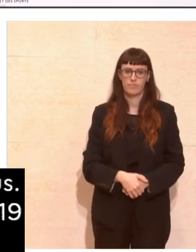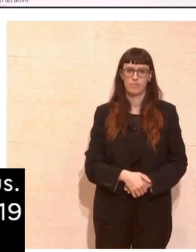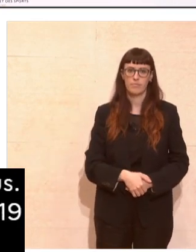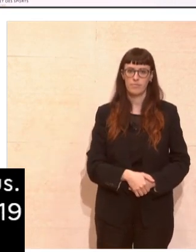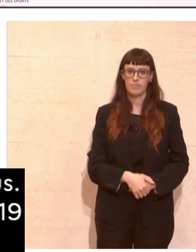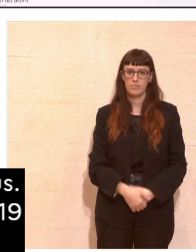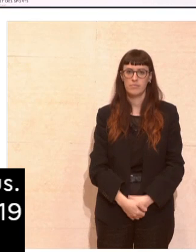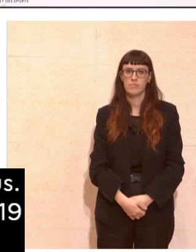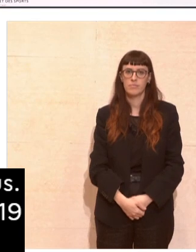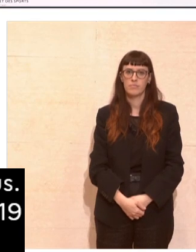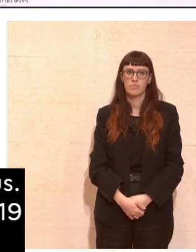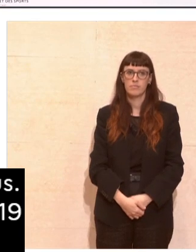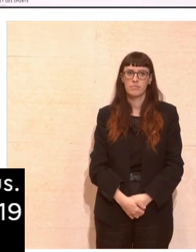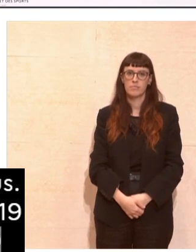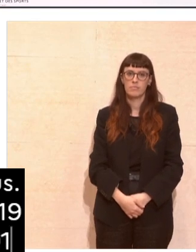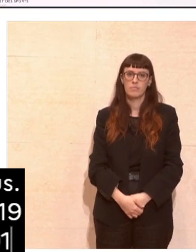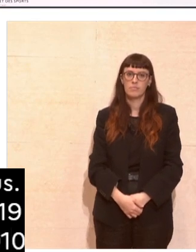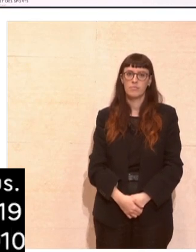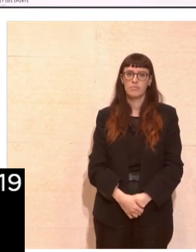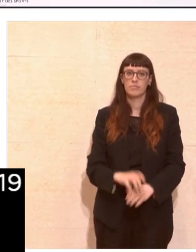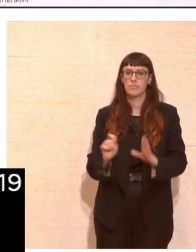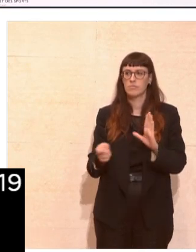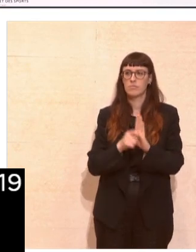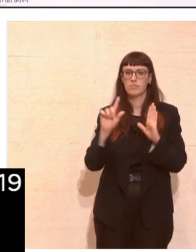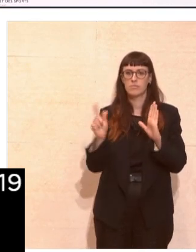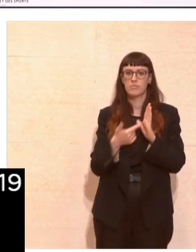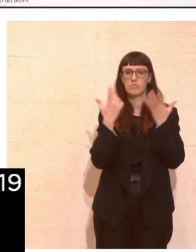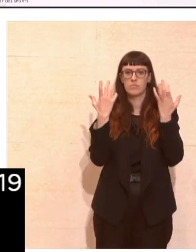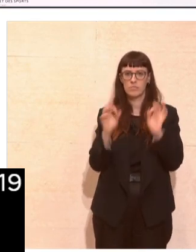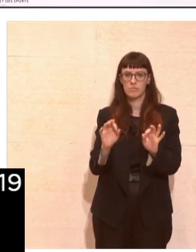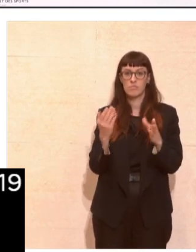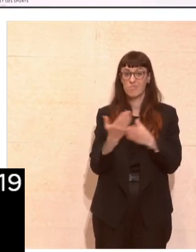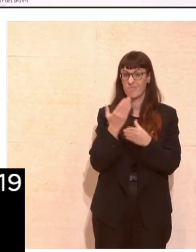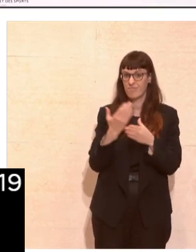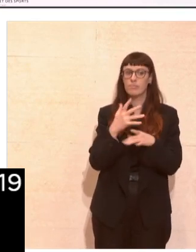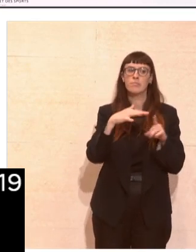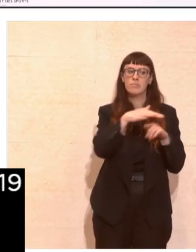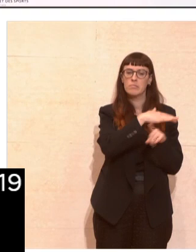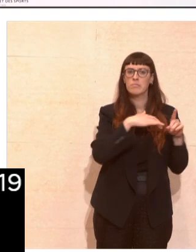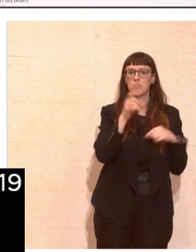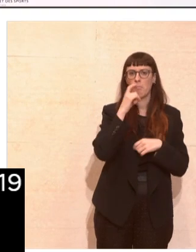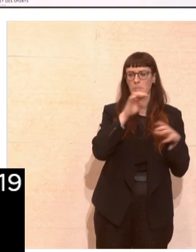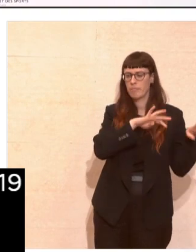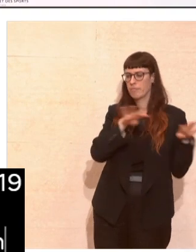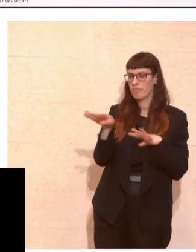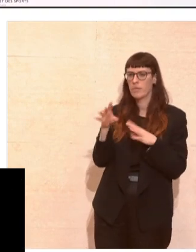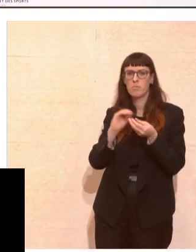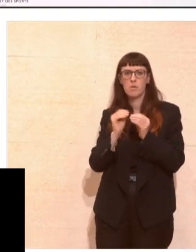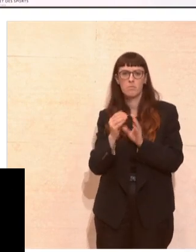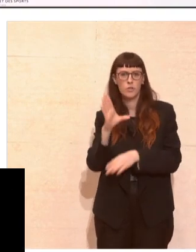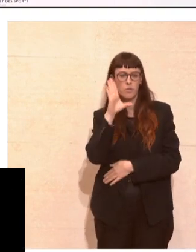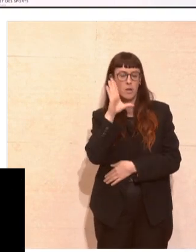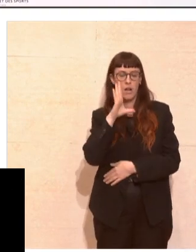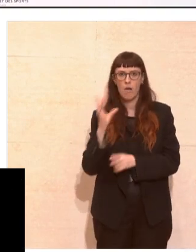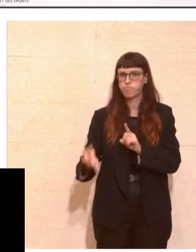En 2010, d'ailleurs, la Société américaine de sommeil a reconnu le manque de sommeil comme un problème majeur de santé publique. Donc il est vraiment important